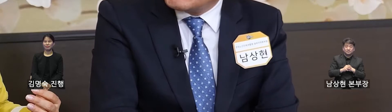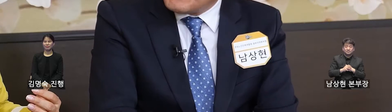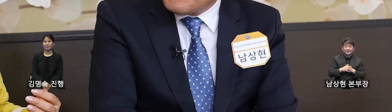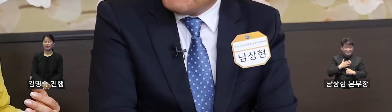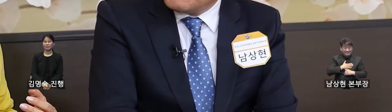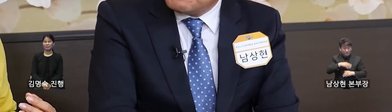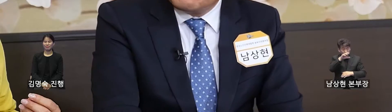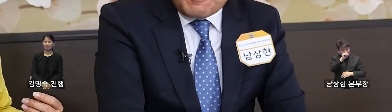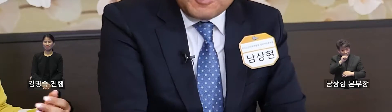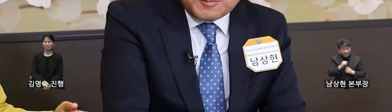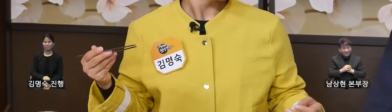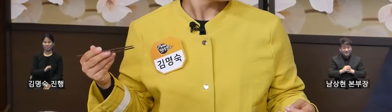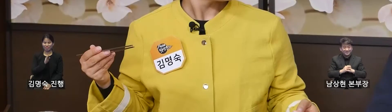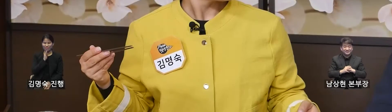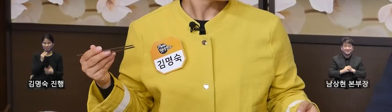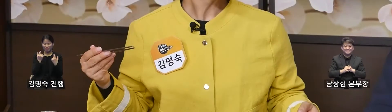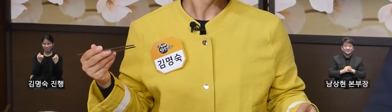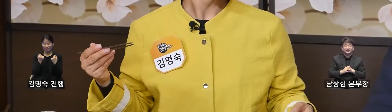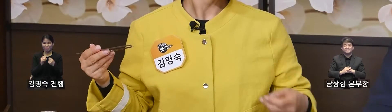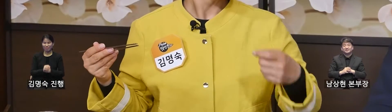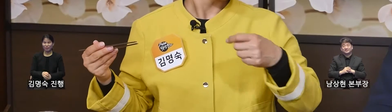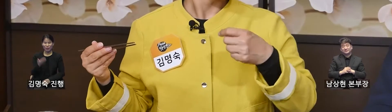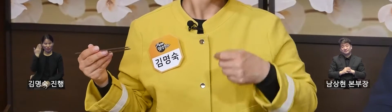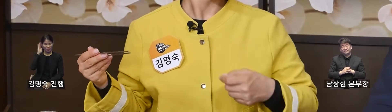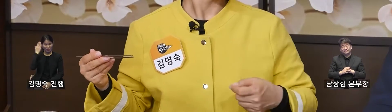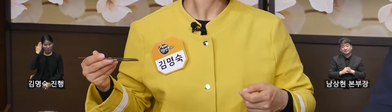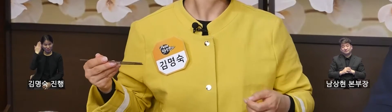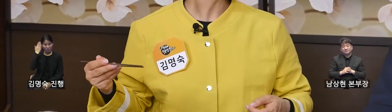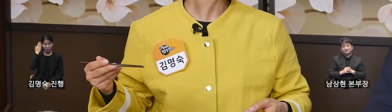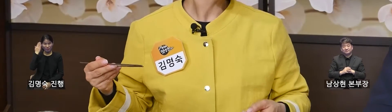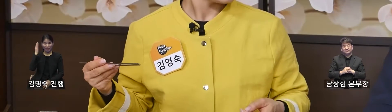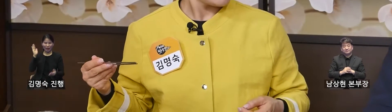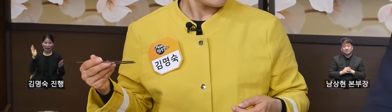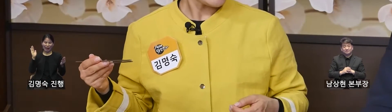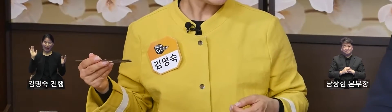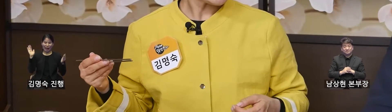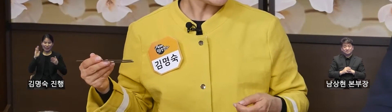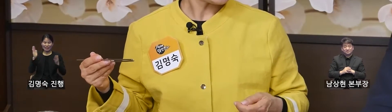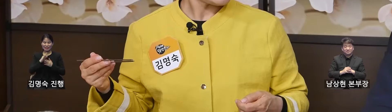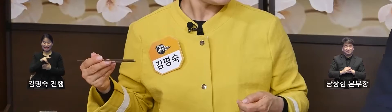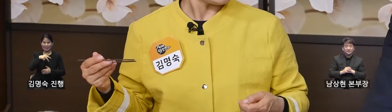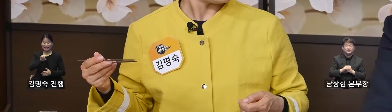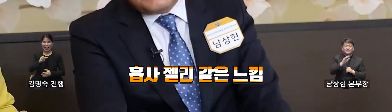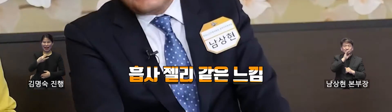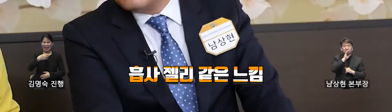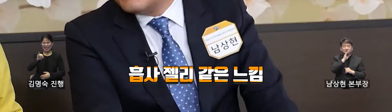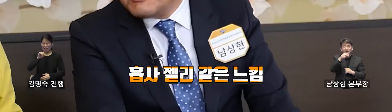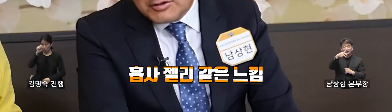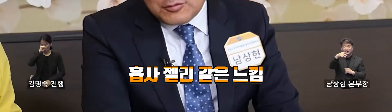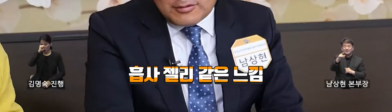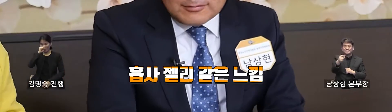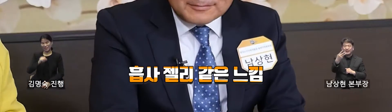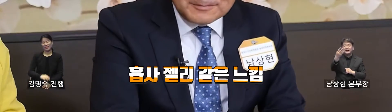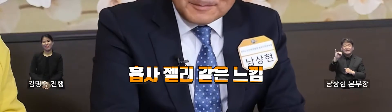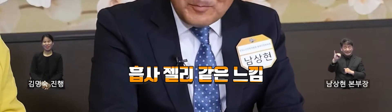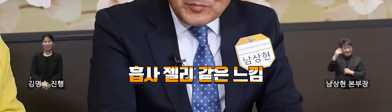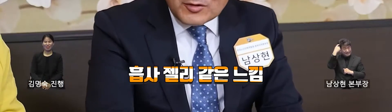기분 좋죠? 네. 그거 요즘 애들 젤리 엄청 좋아하잖아요. 젤리, 젤리. 그러니까, 젤리 같은